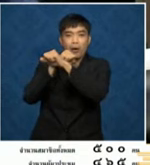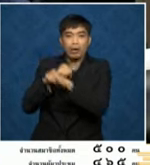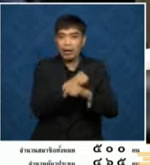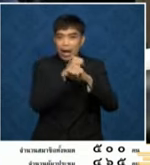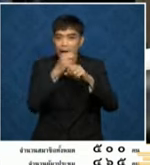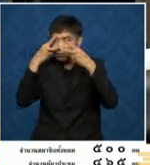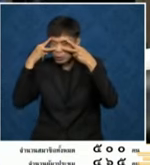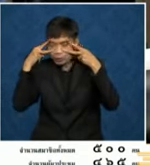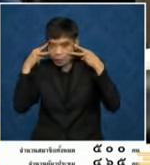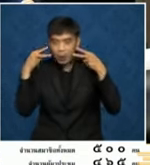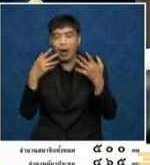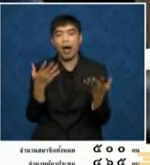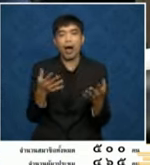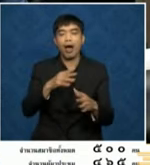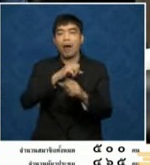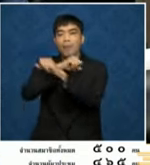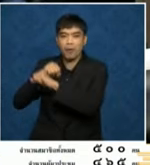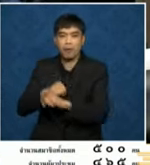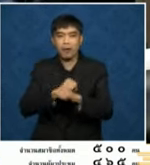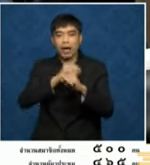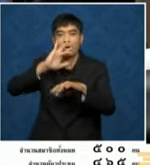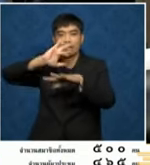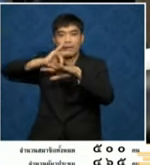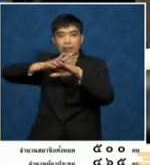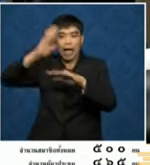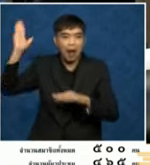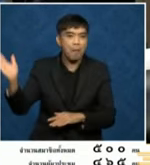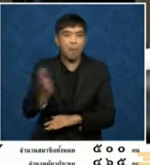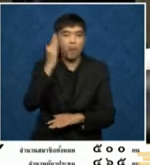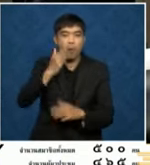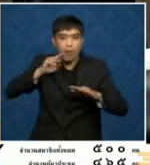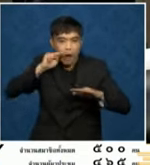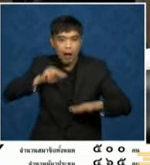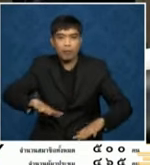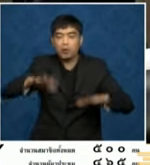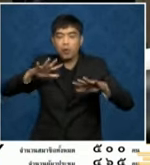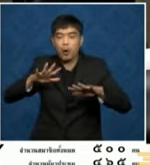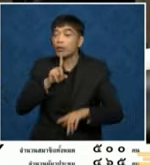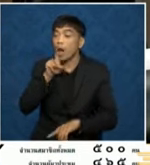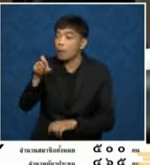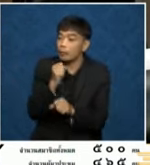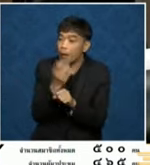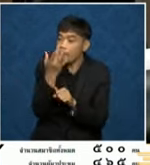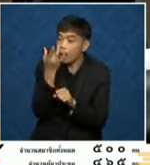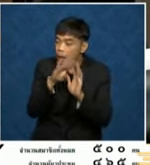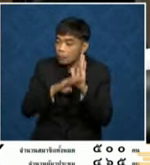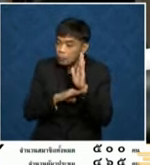นะครับการป้องกันภัยธรรมชาติถามว่ามีอะไรบ้างทำอะไรบ้างก็ไม่มีนะครับ